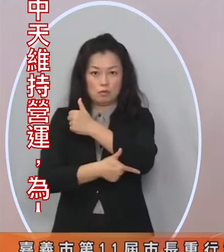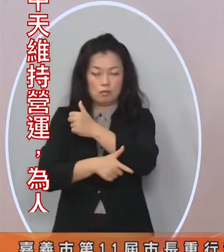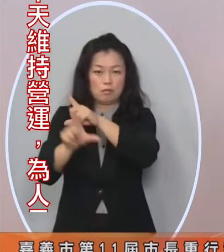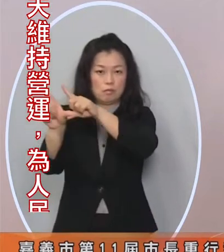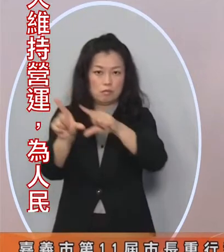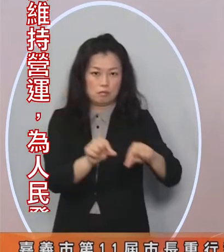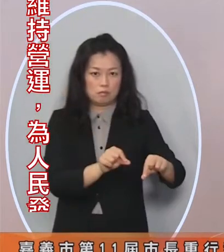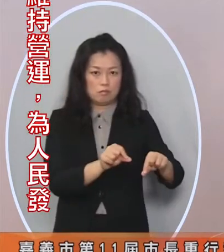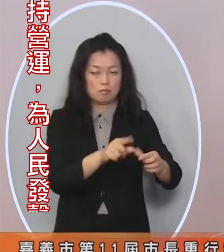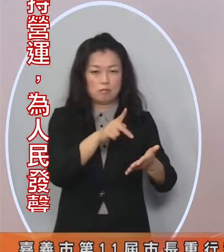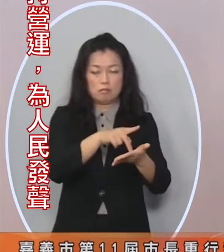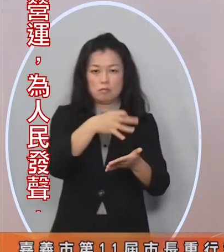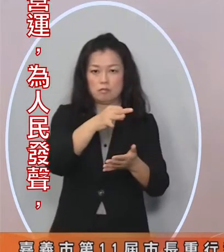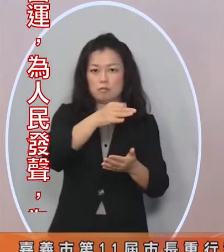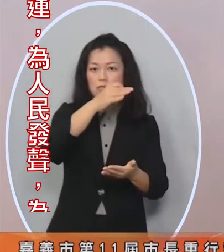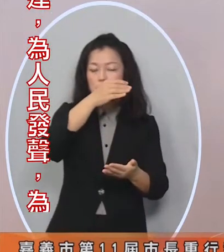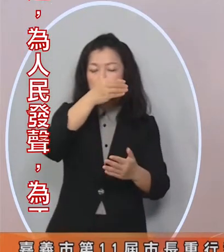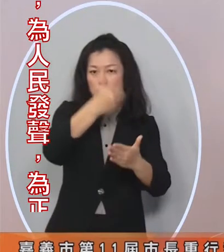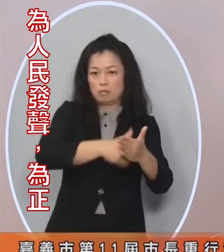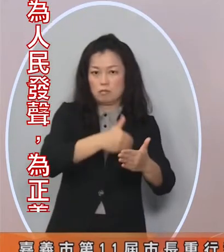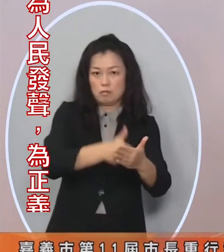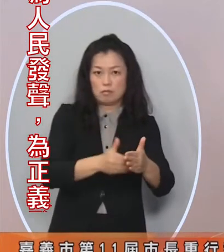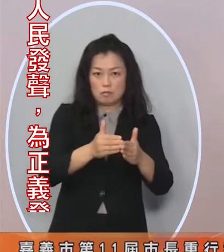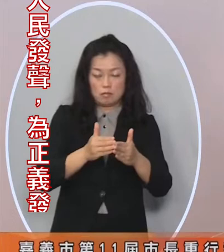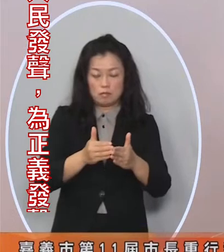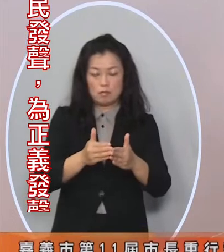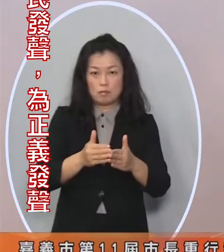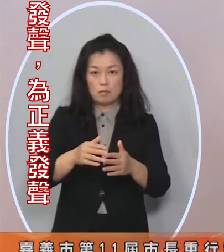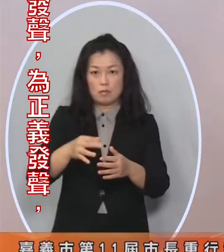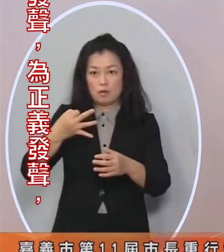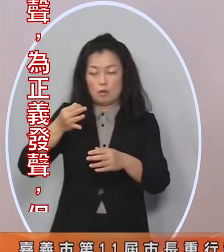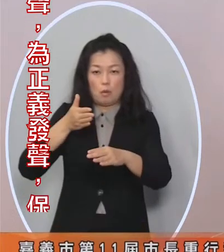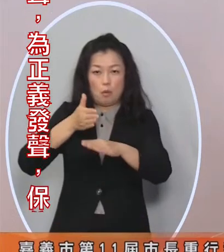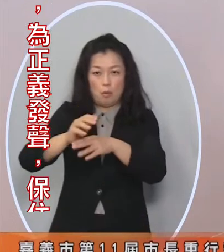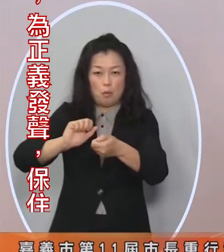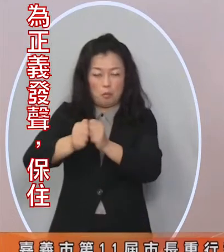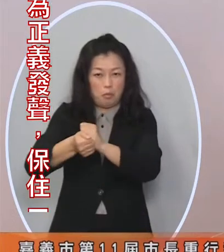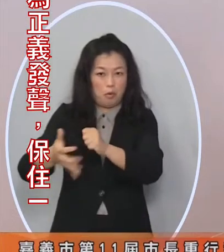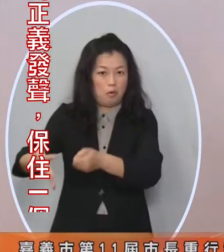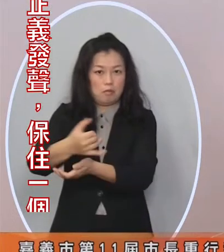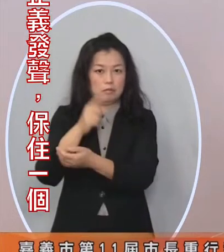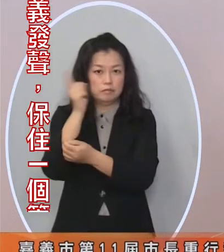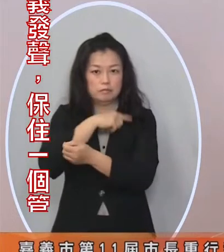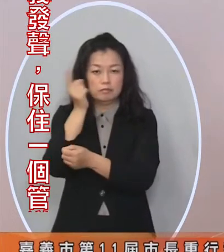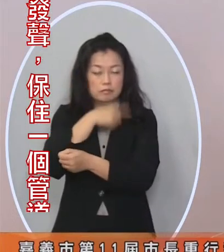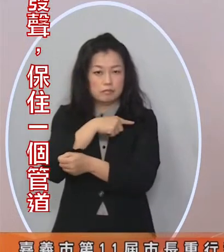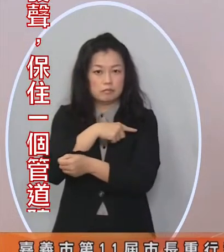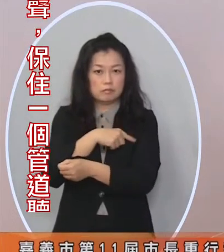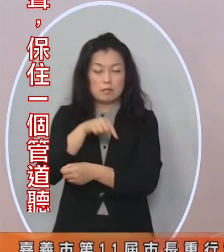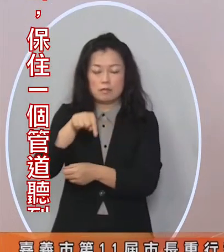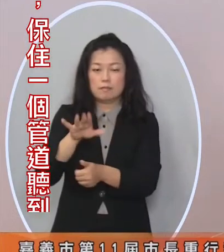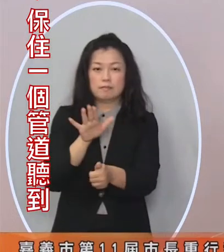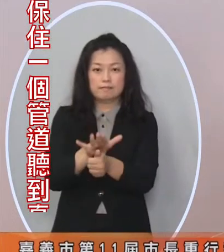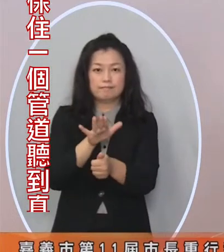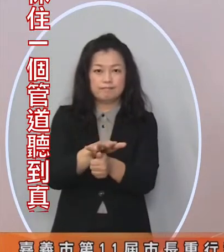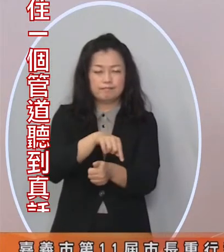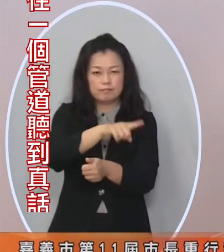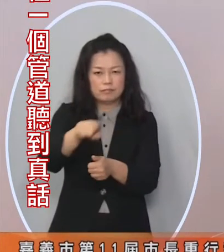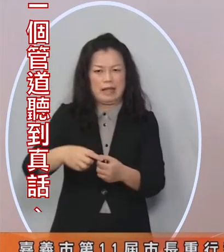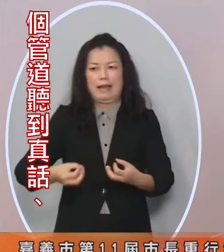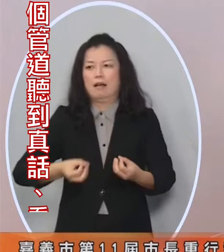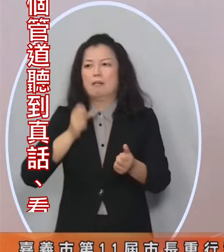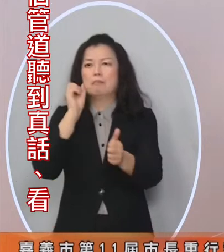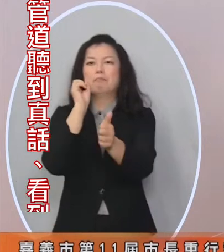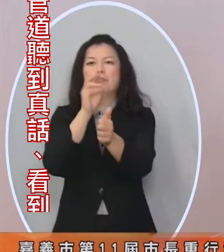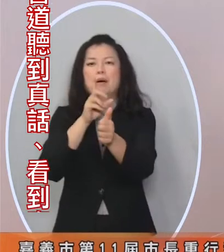收租金，不得超收费用，解决工地租户多年以来申诉无门困扰的难